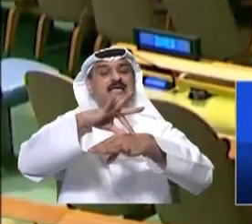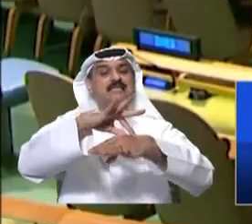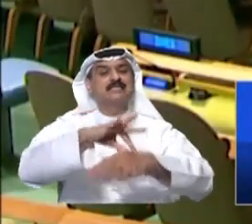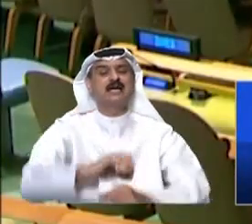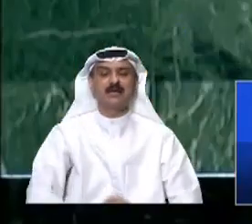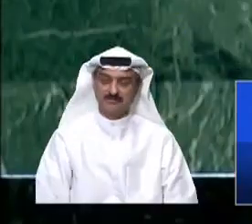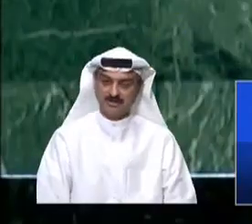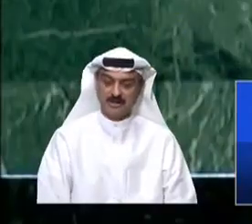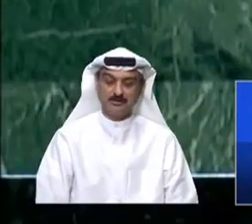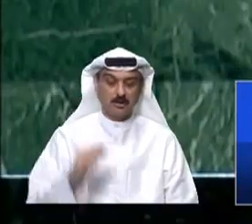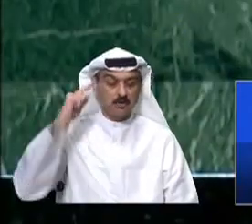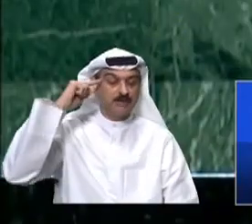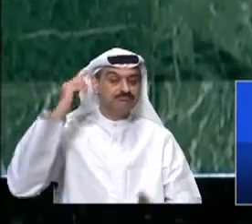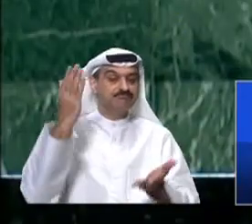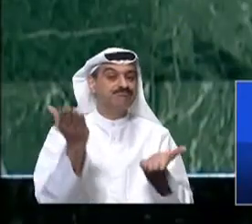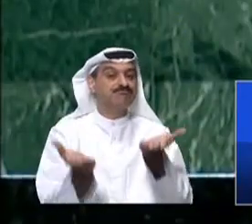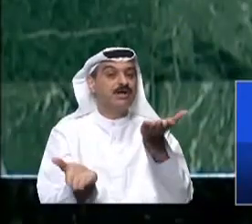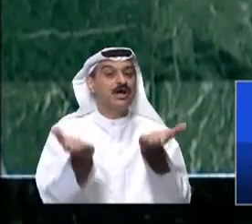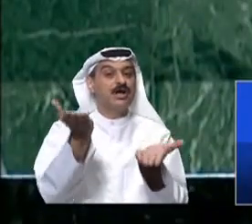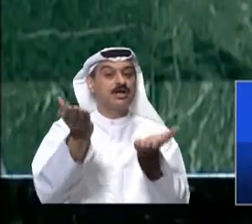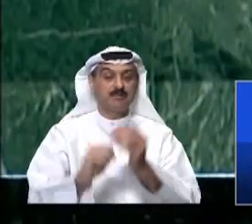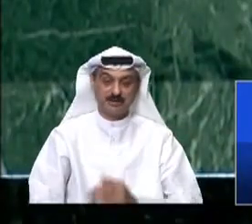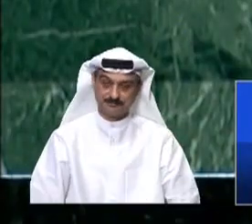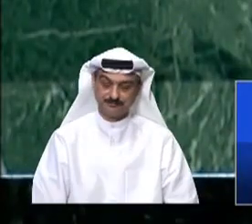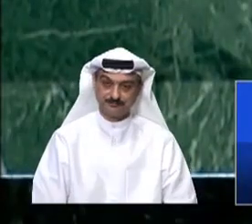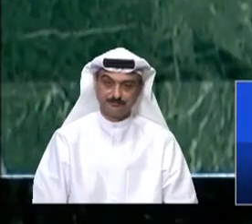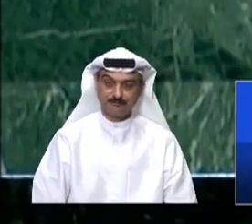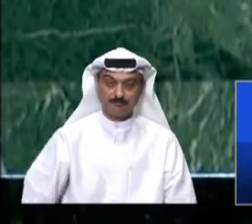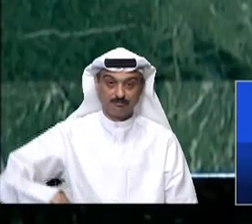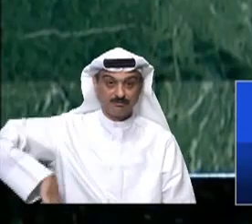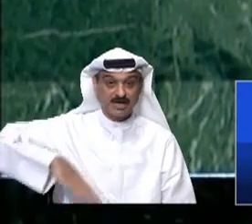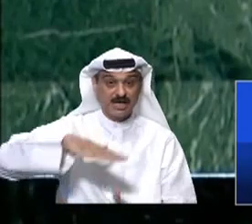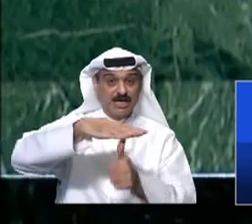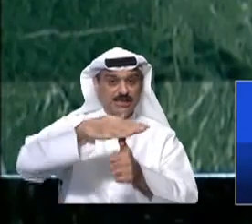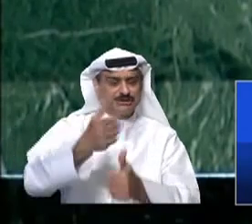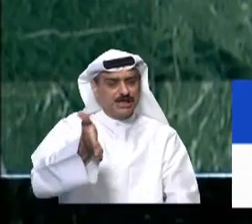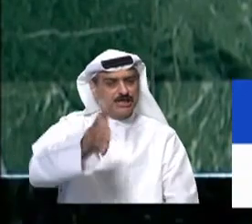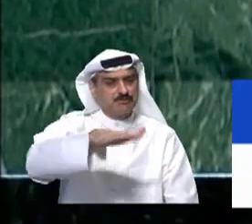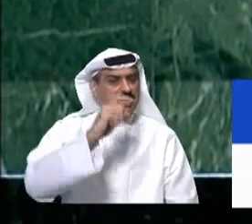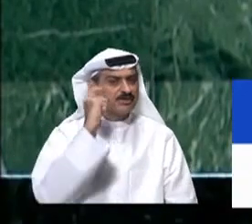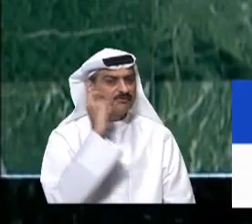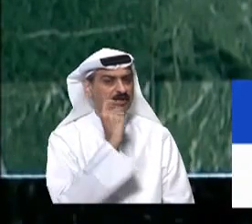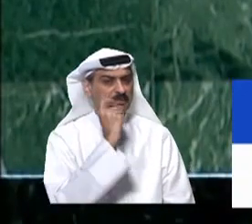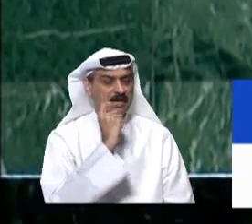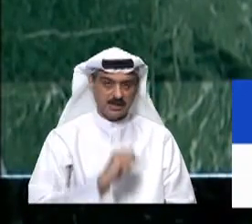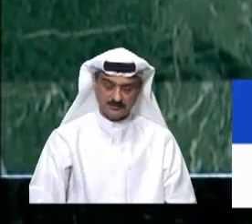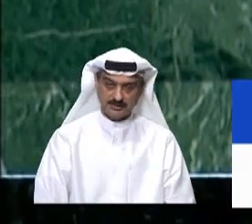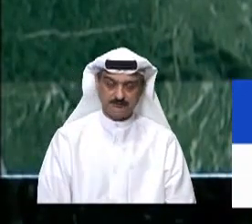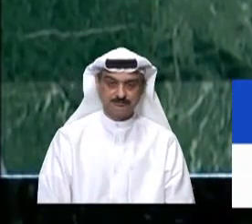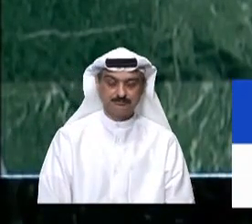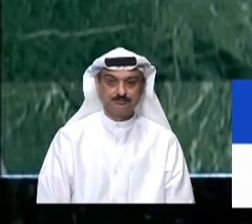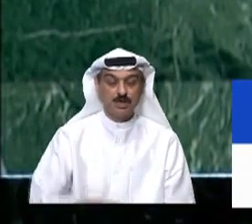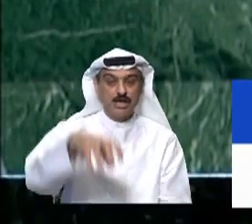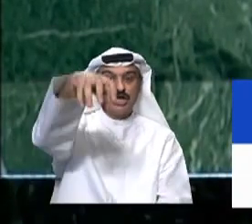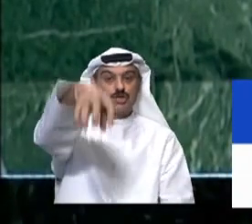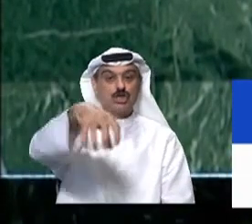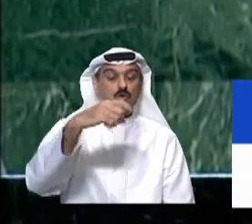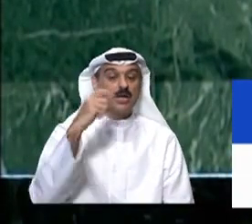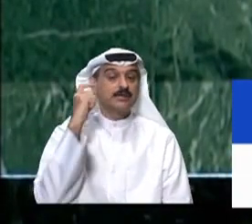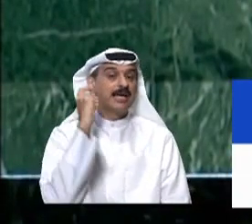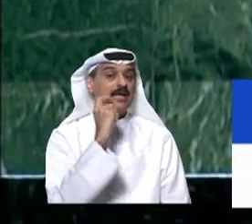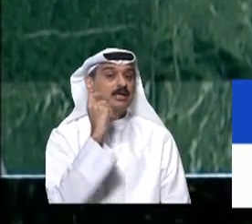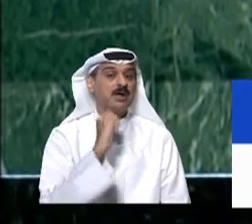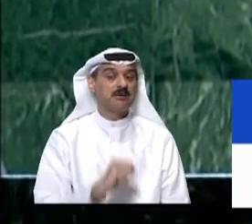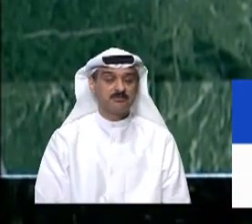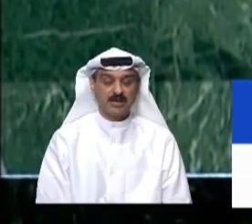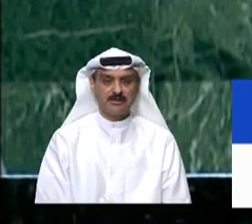والحنكة. قاد الشيخ خليفة بن زايد آل نهيان رحمه الله دولة الإمارات العربية المتحدة منذ العام